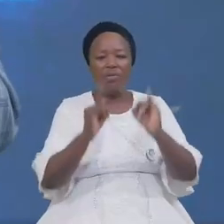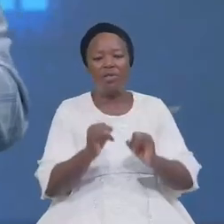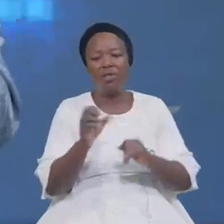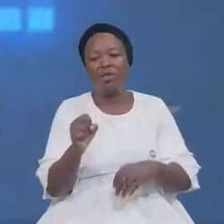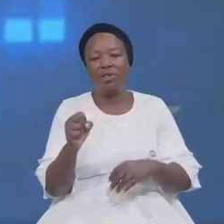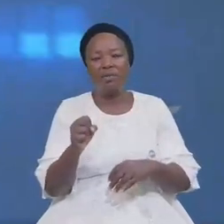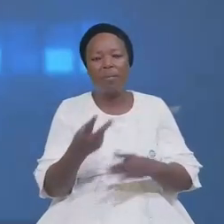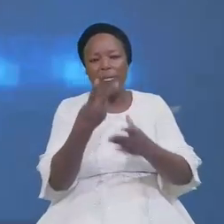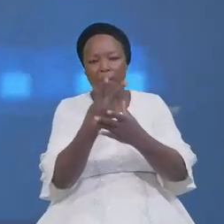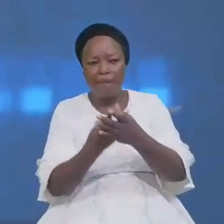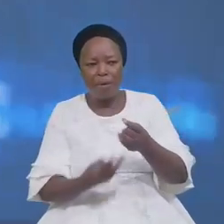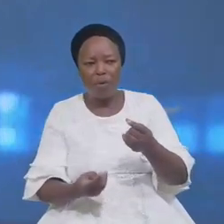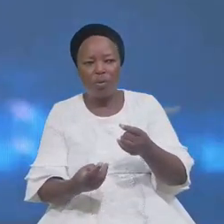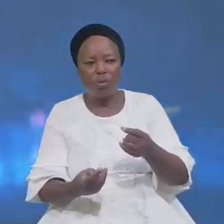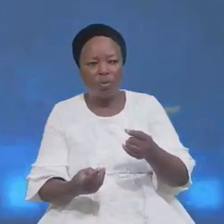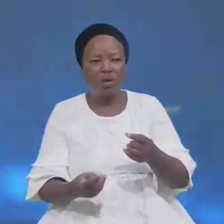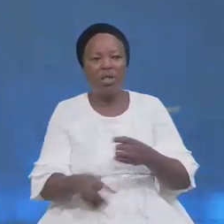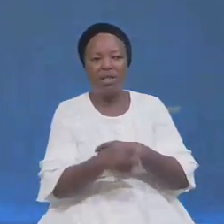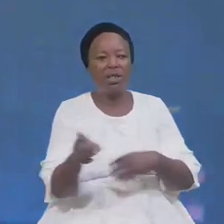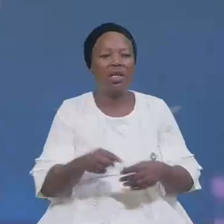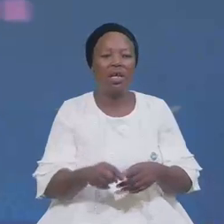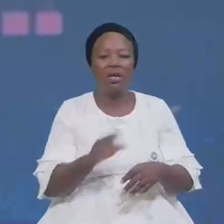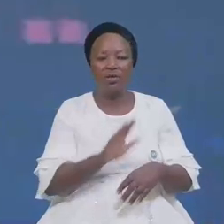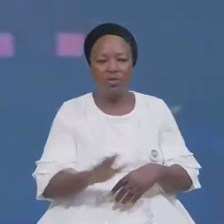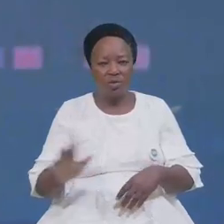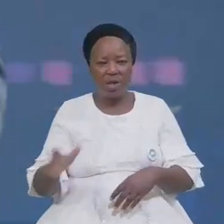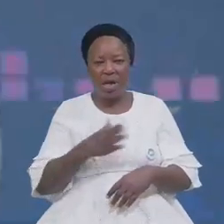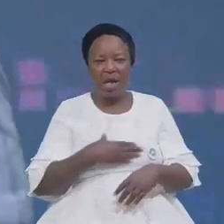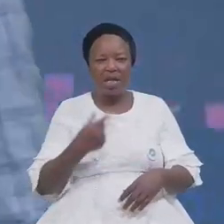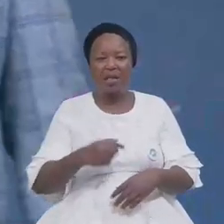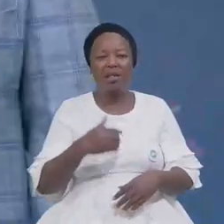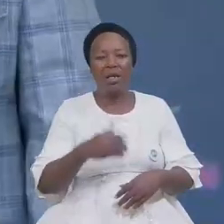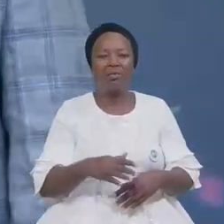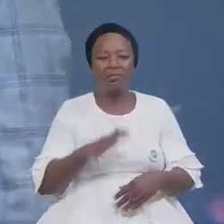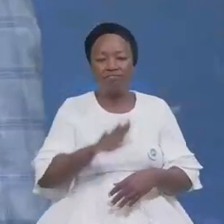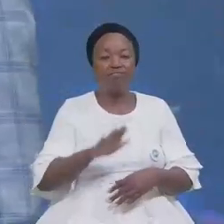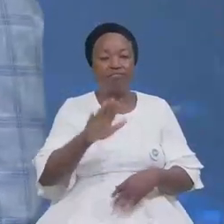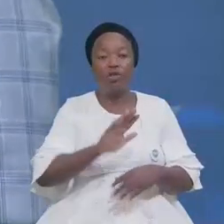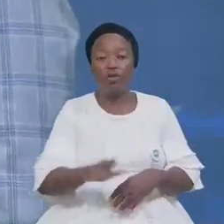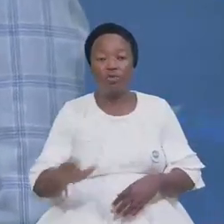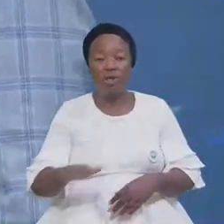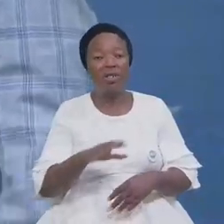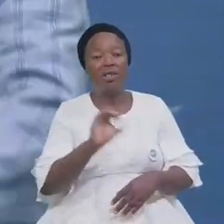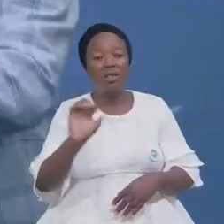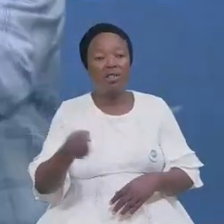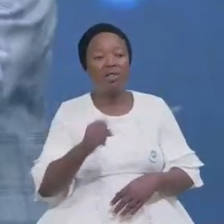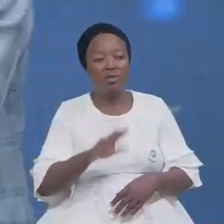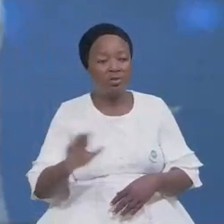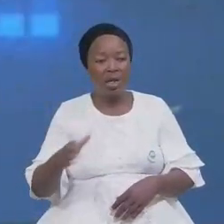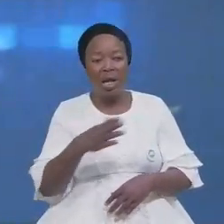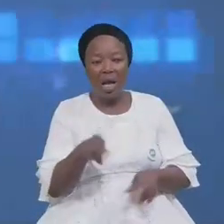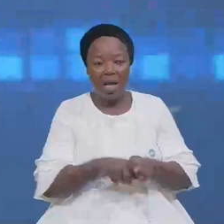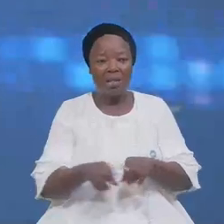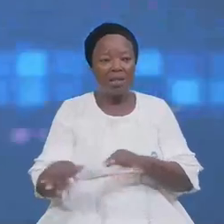et leurs enfants, et les enfants de leurs enfants font jusqu'à